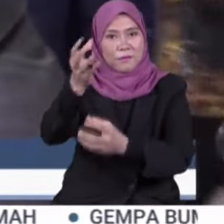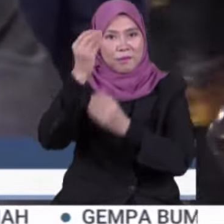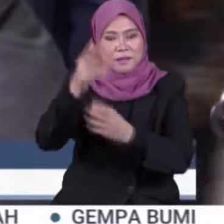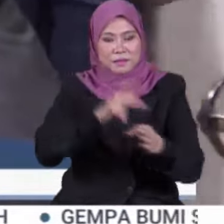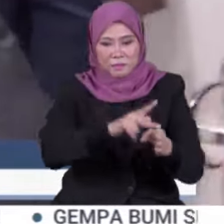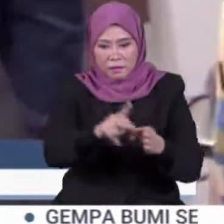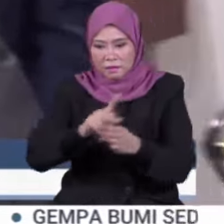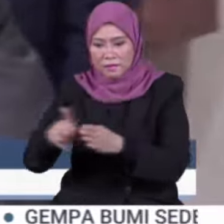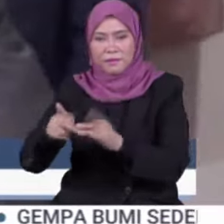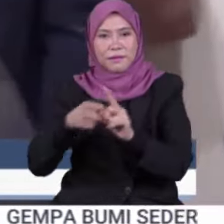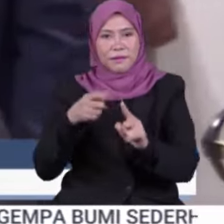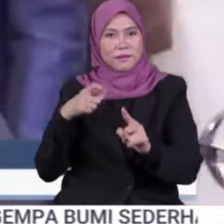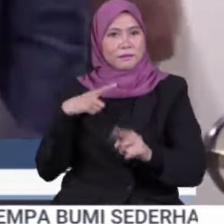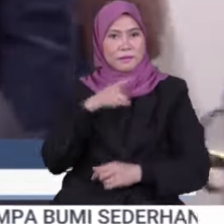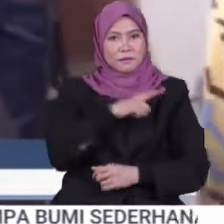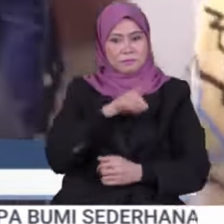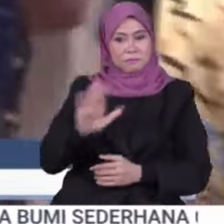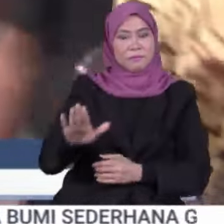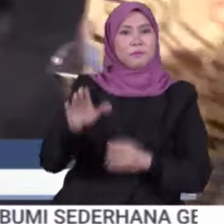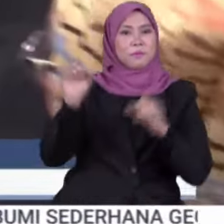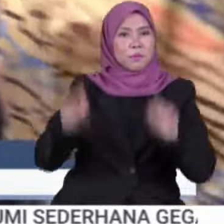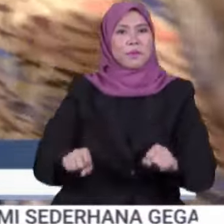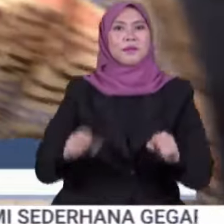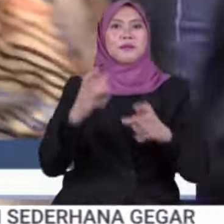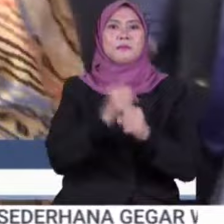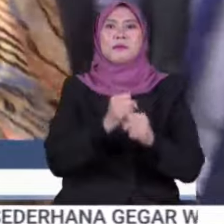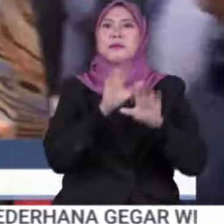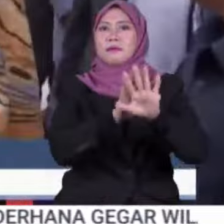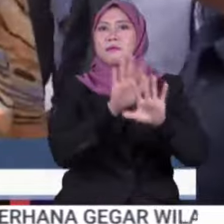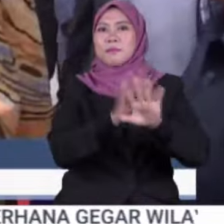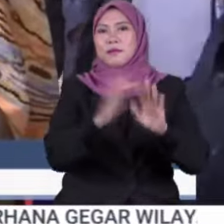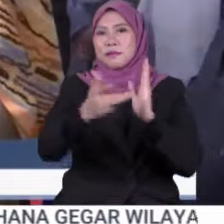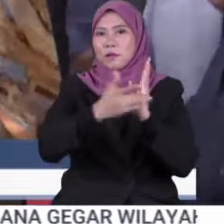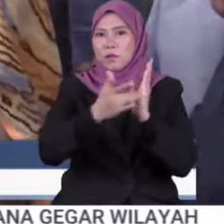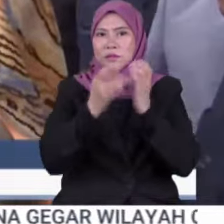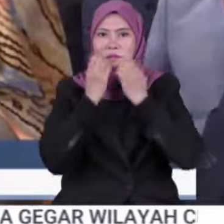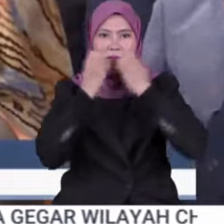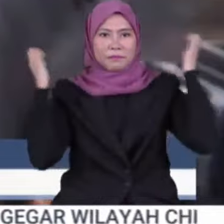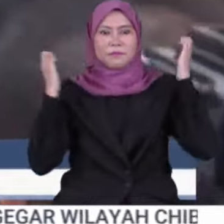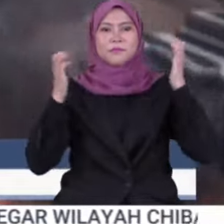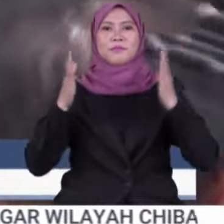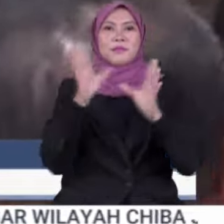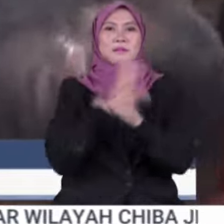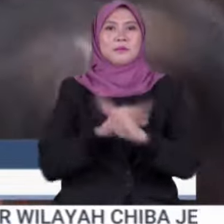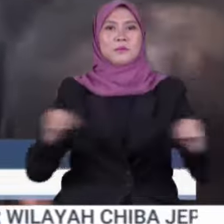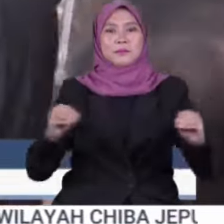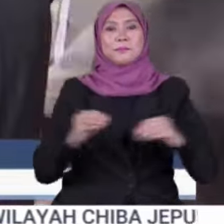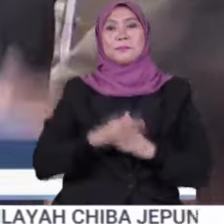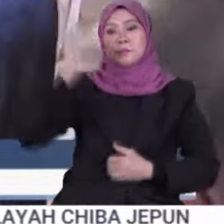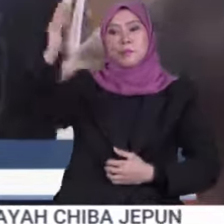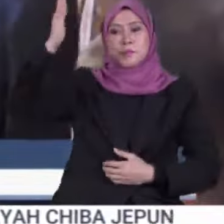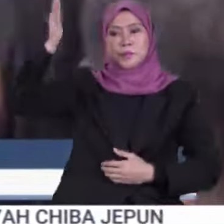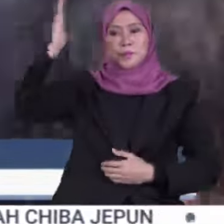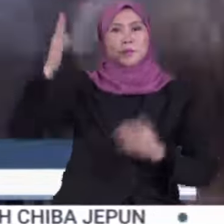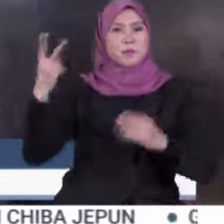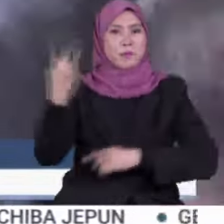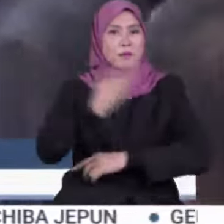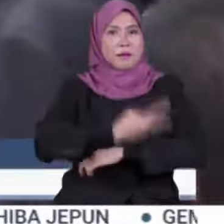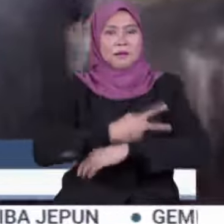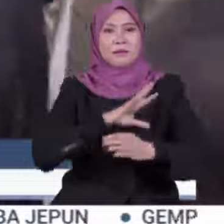yang dimiliki lembaga terbabit akan berupaya melahirkan lebih ramai teknologi di Sarawak. Simposium dua hari itu turut